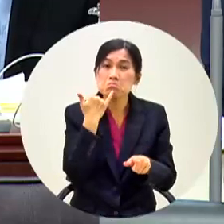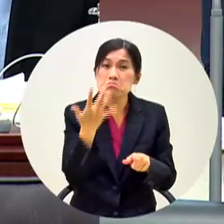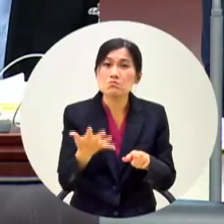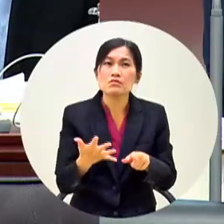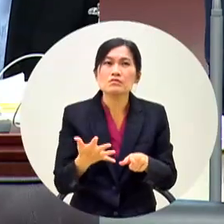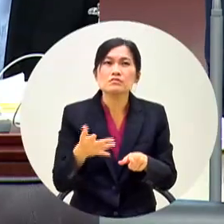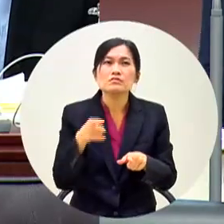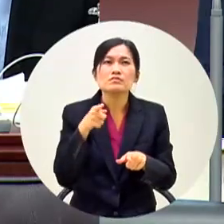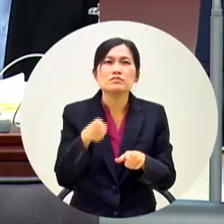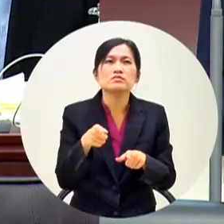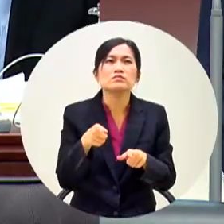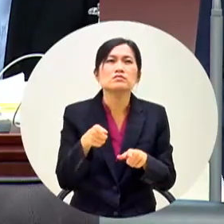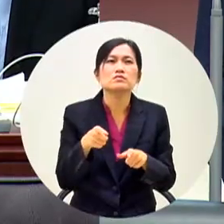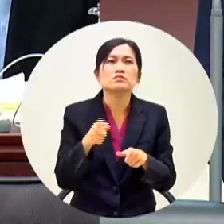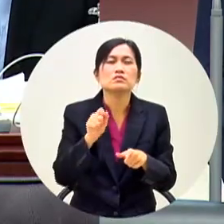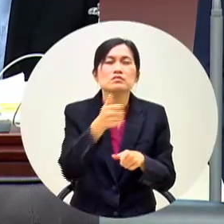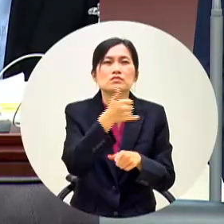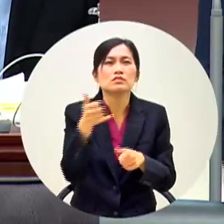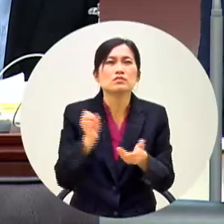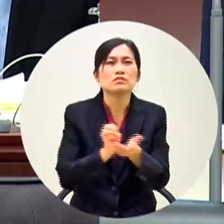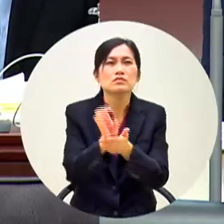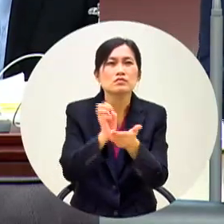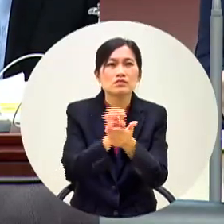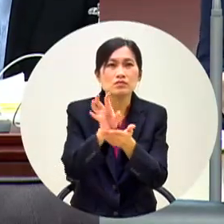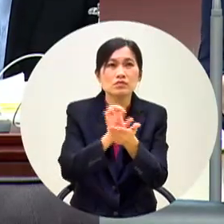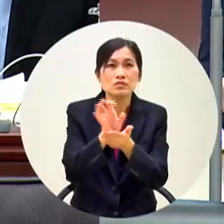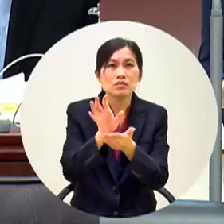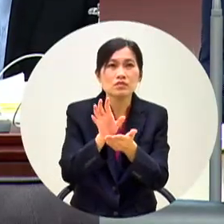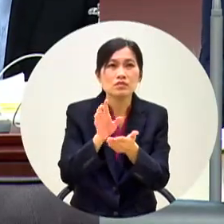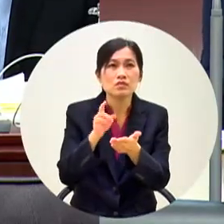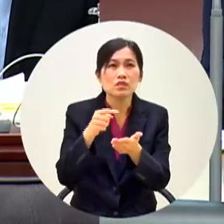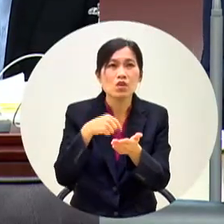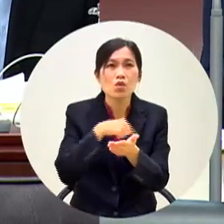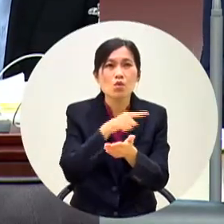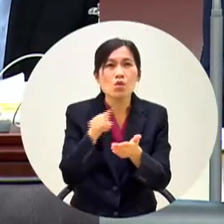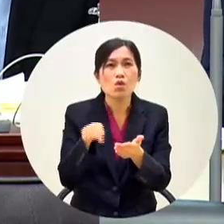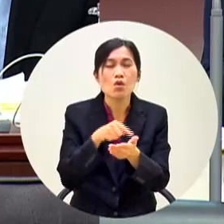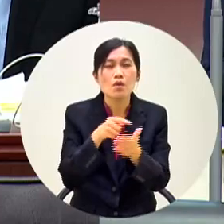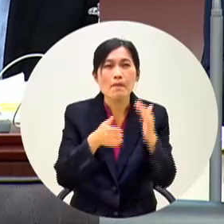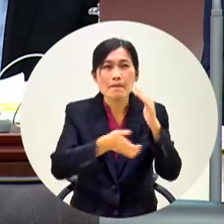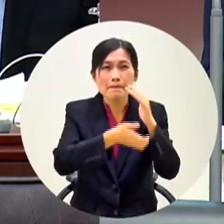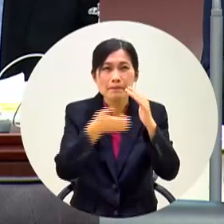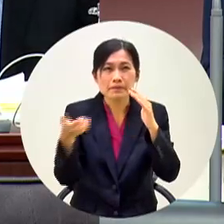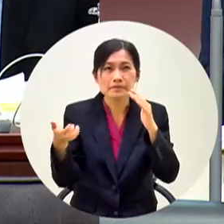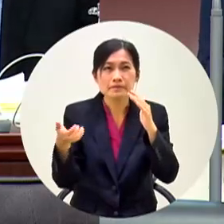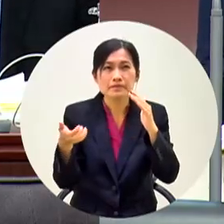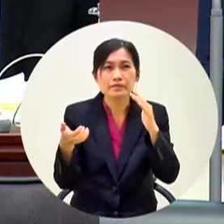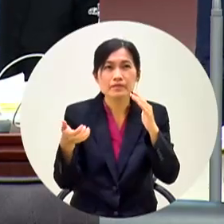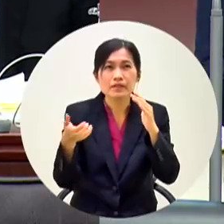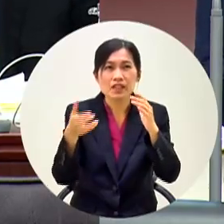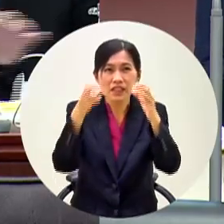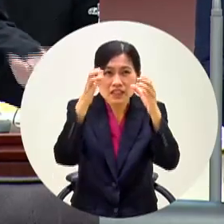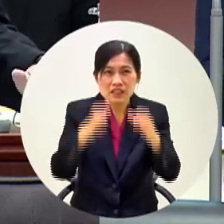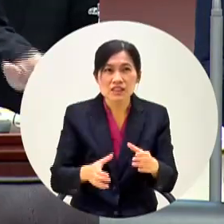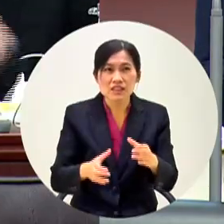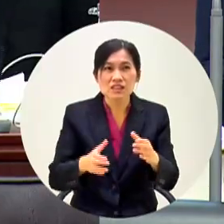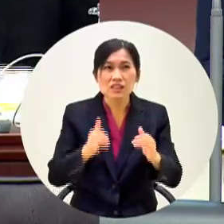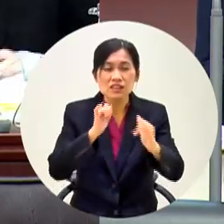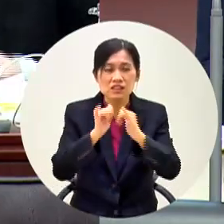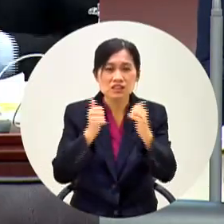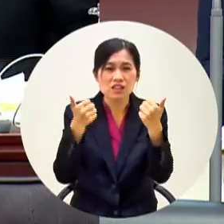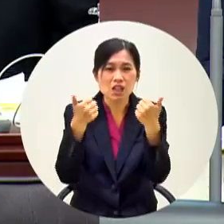这个跟议员报告哈，我们也在迁村的地区设立社会住宅，他都没处